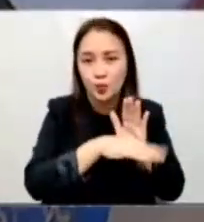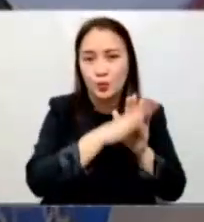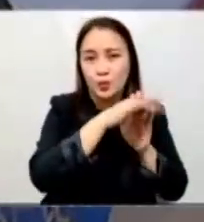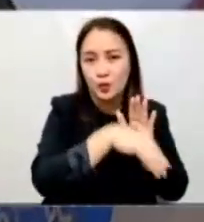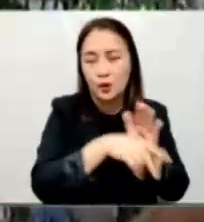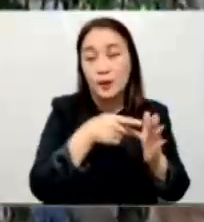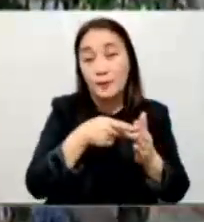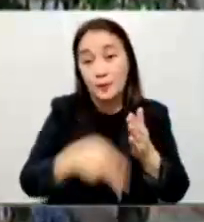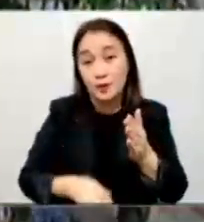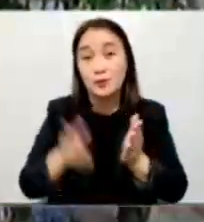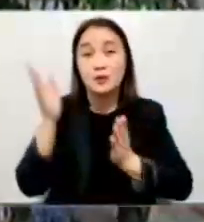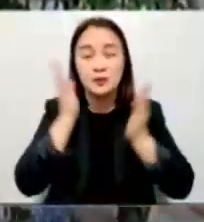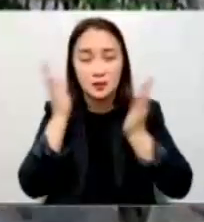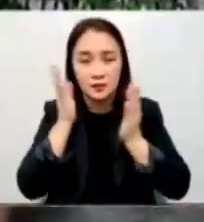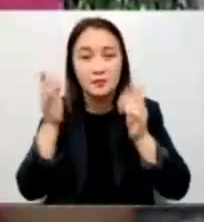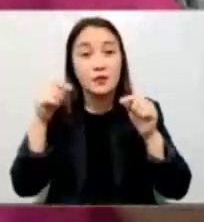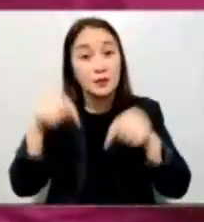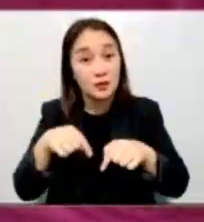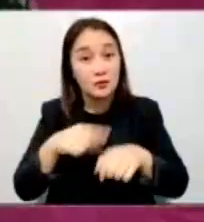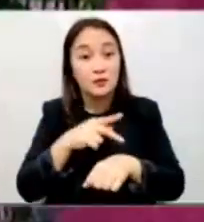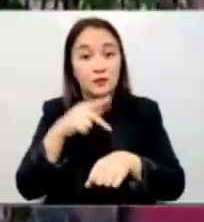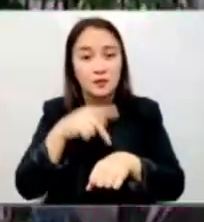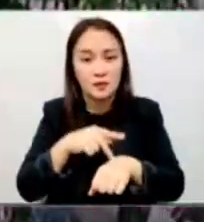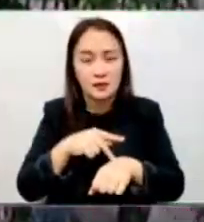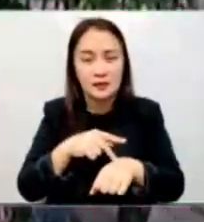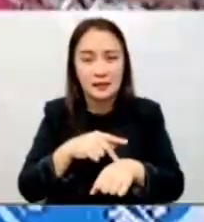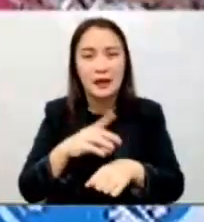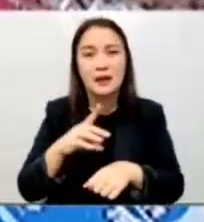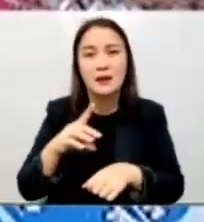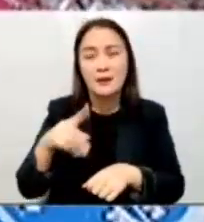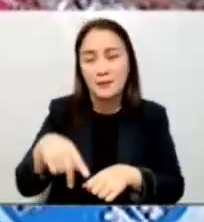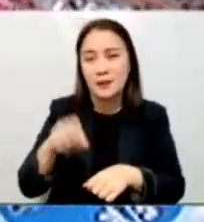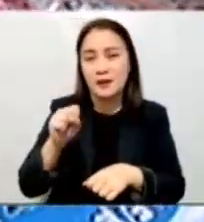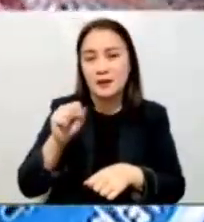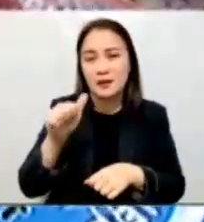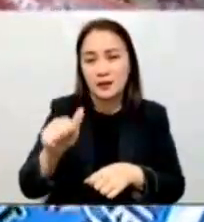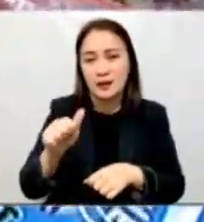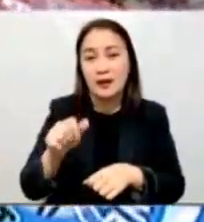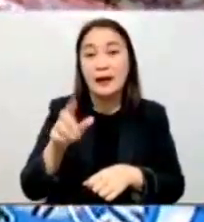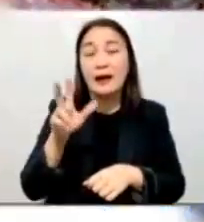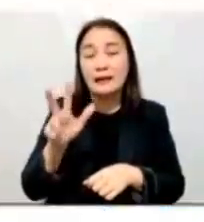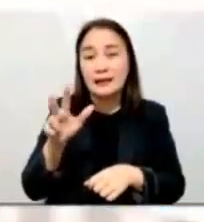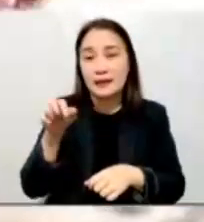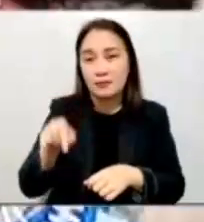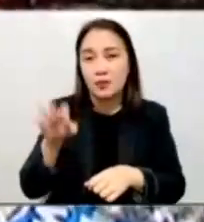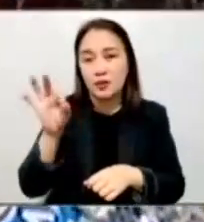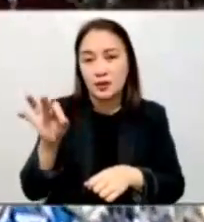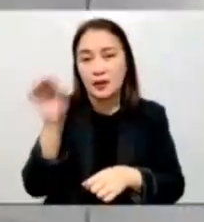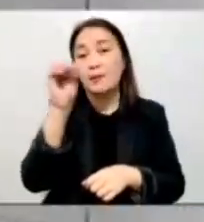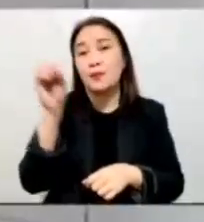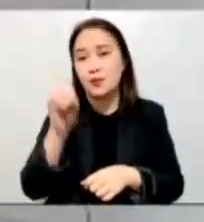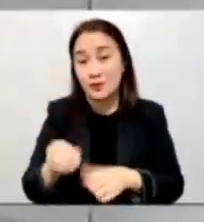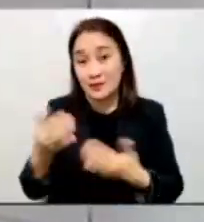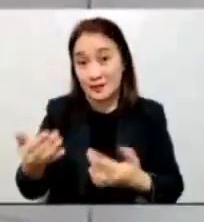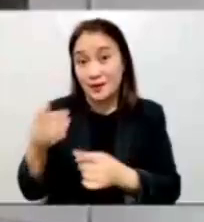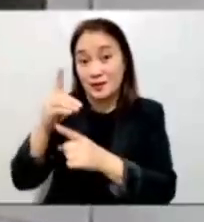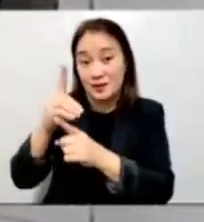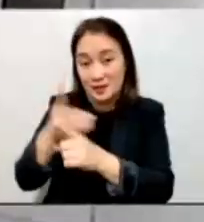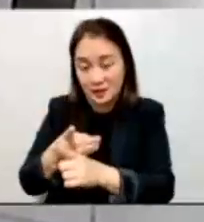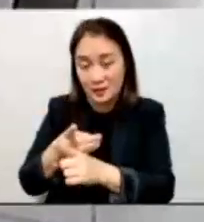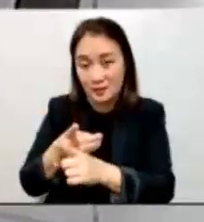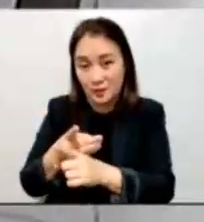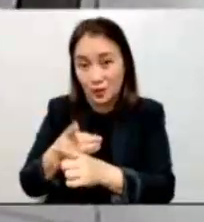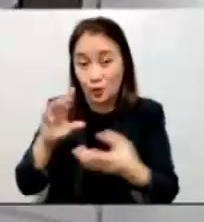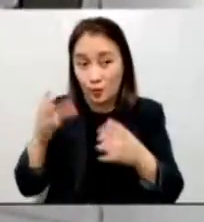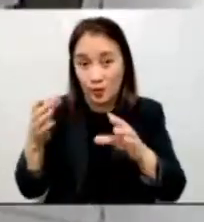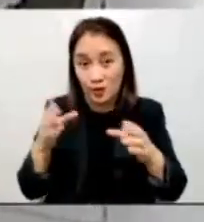sa bansa. Base sa datos ng Philippine Statistics Authority, 3.9% ang naitalang inflation nitong December 2023 kumpara